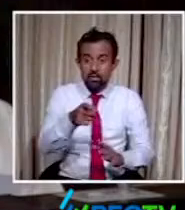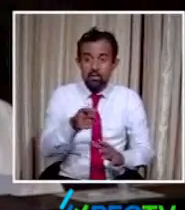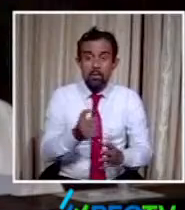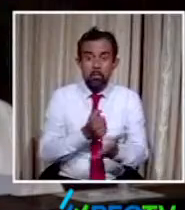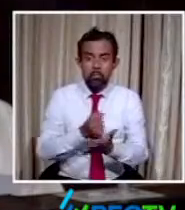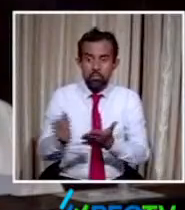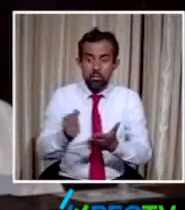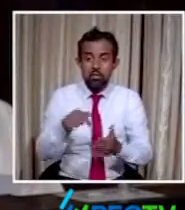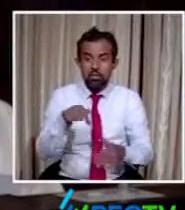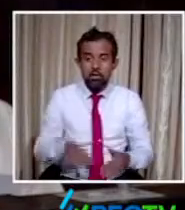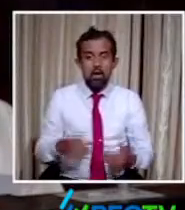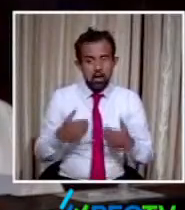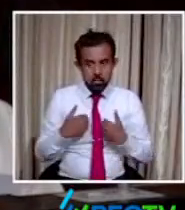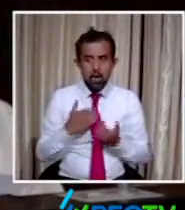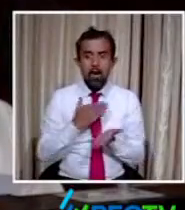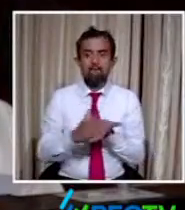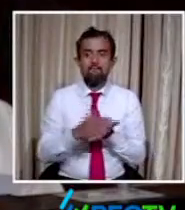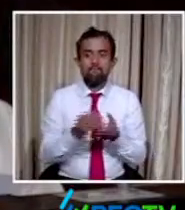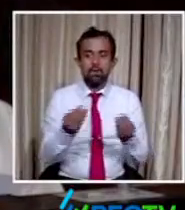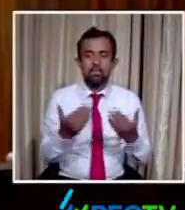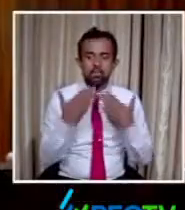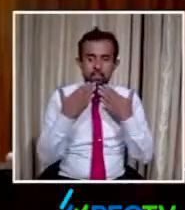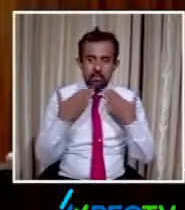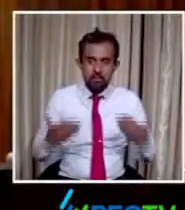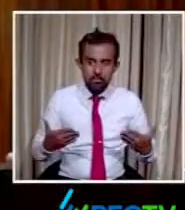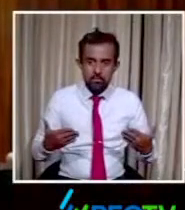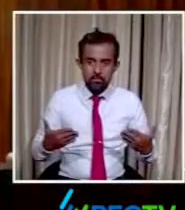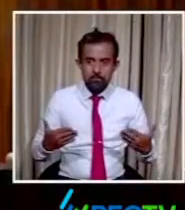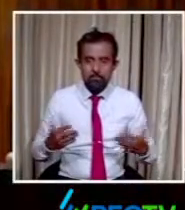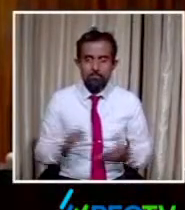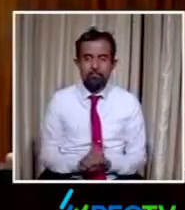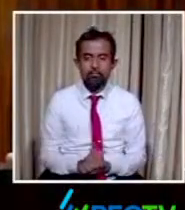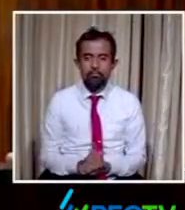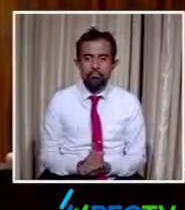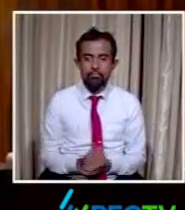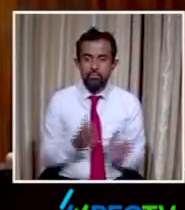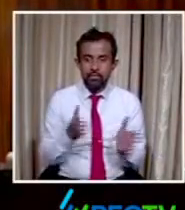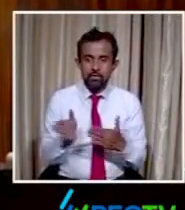පරද්දන්න ඒ වෙනුවෙන් අපි ඉන්න ඔබ සමග බොහොම ස්තුතියි ගරු මැතිතුමනි ඊළඟට ගරු කුමාර වෙල්ගම්